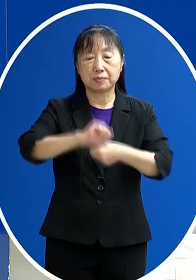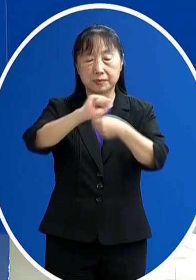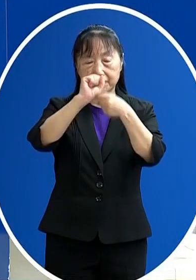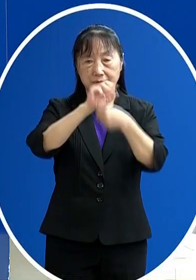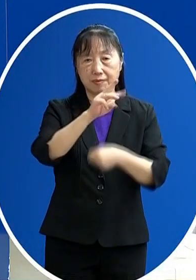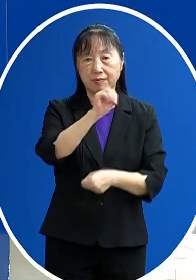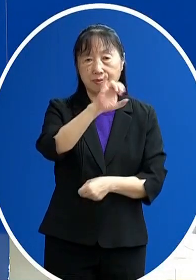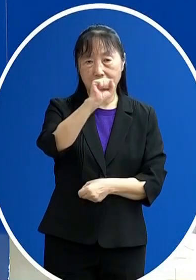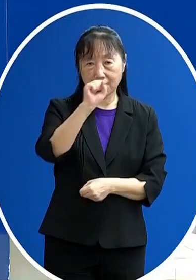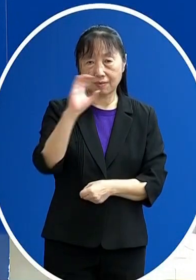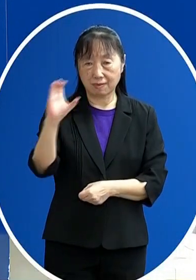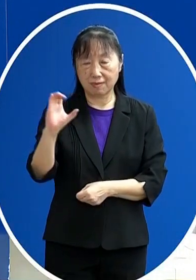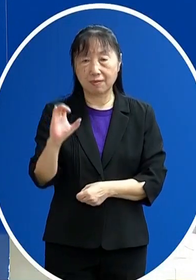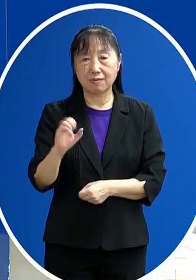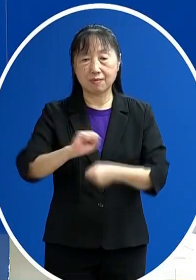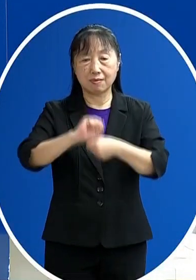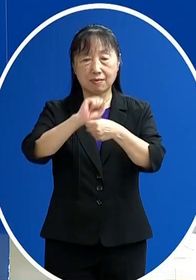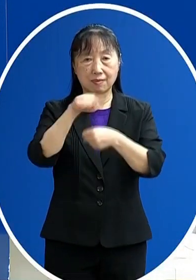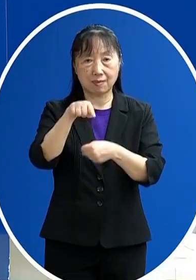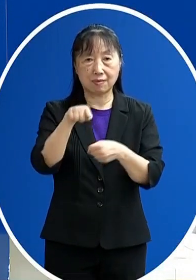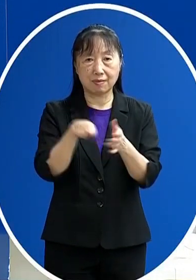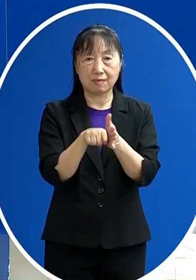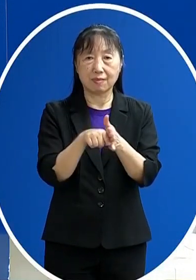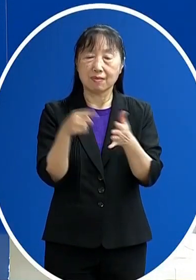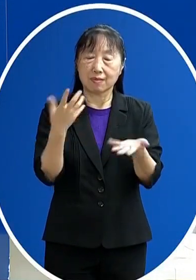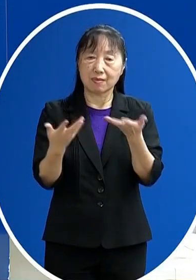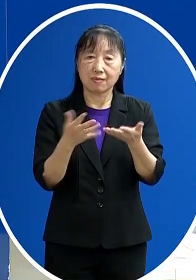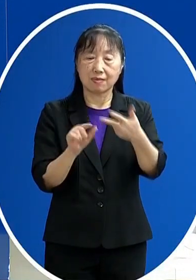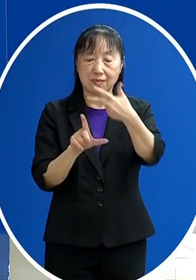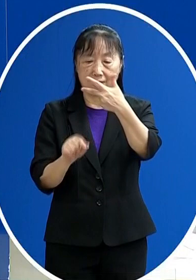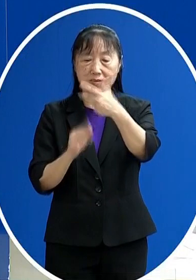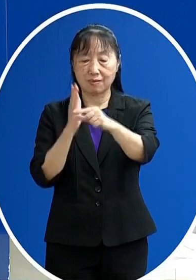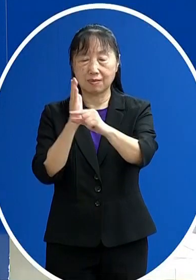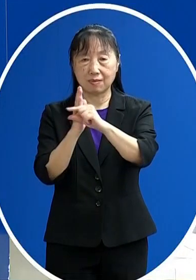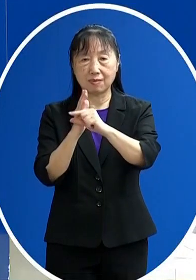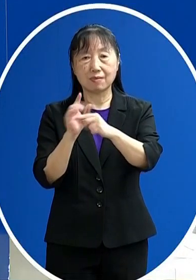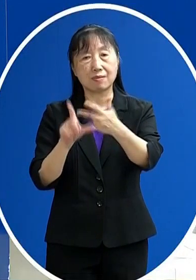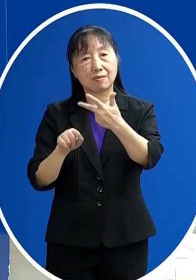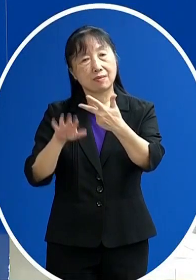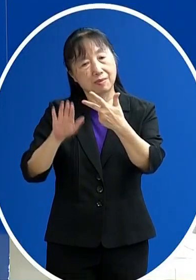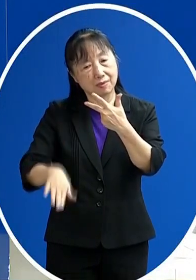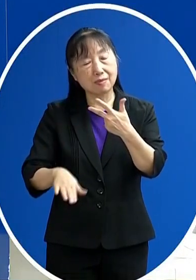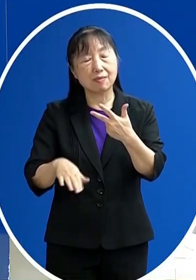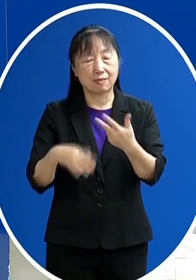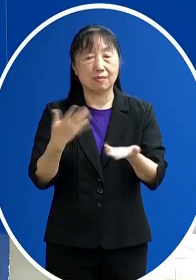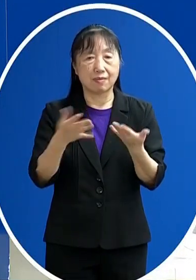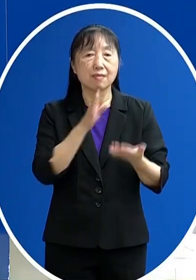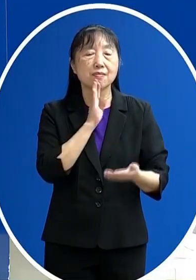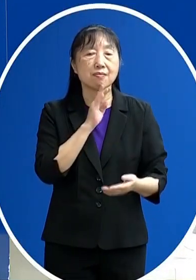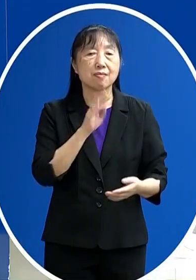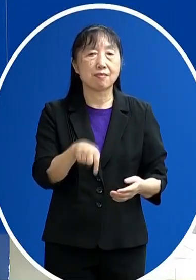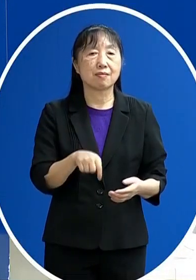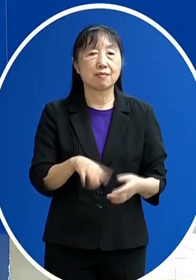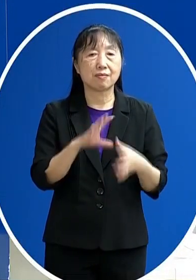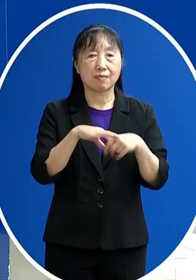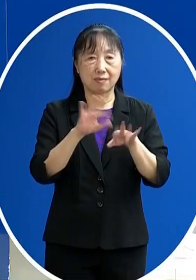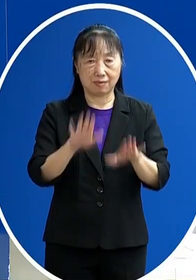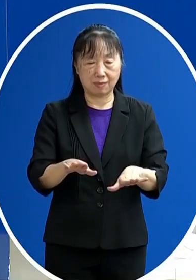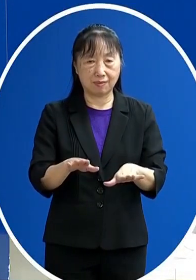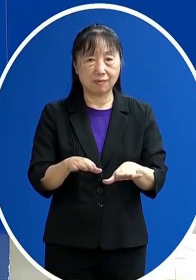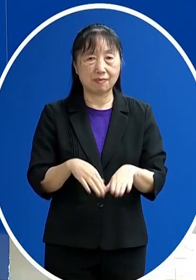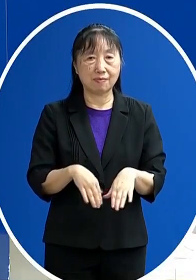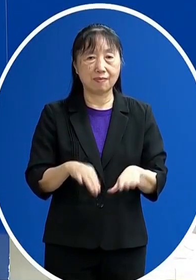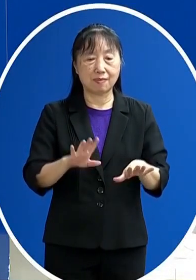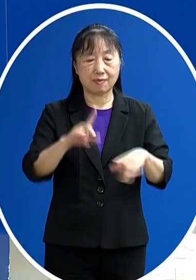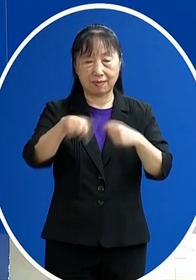会通报出来，那这个时间点大概是落在七月中下旬这段期间，所以这边帮大家整理了一下我们今